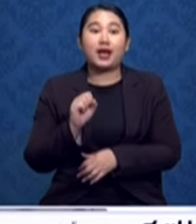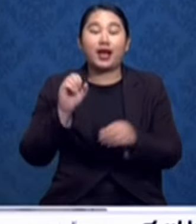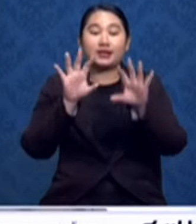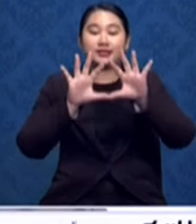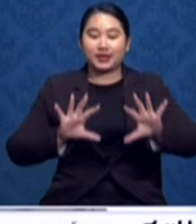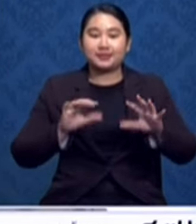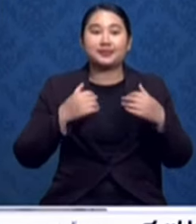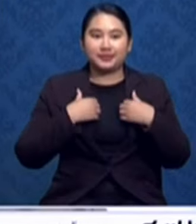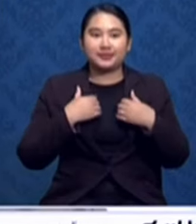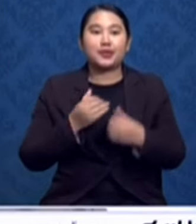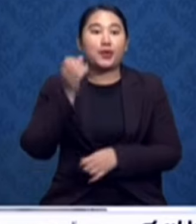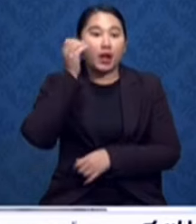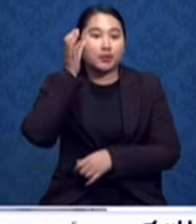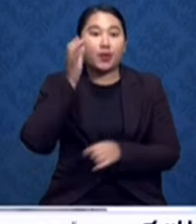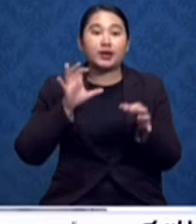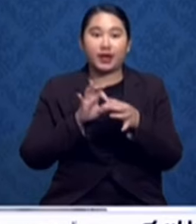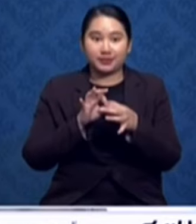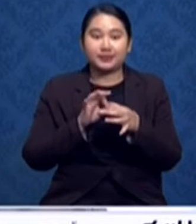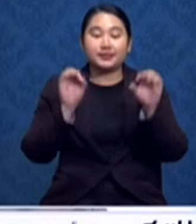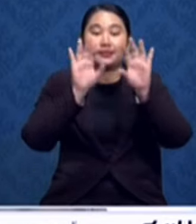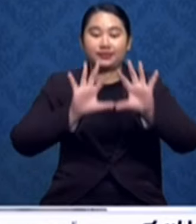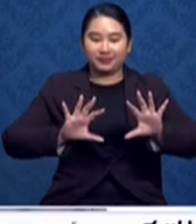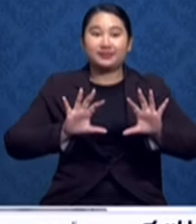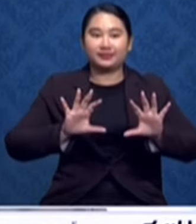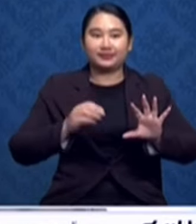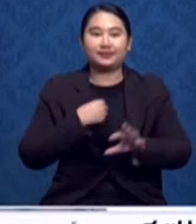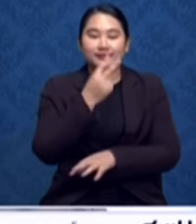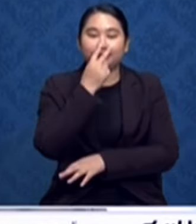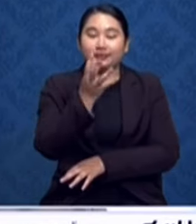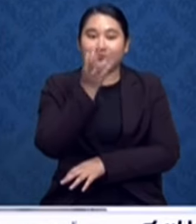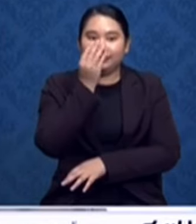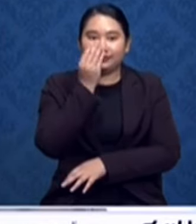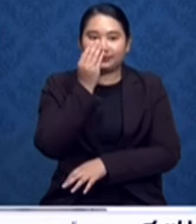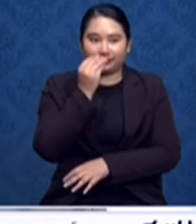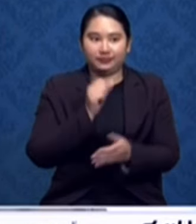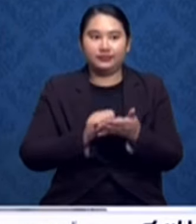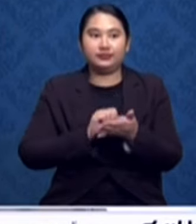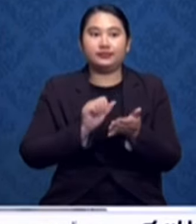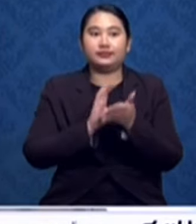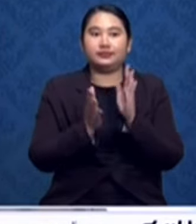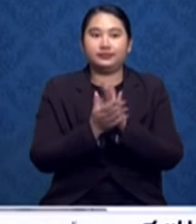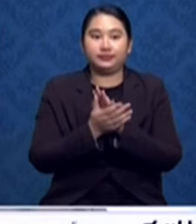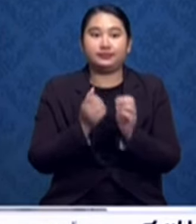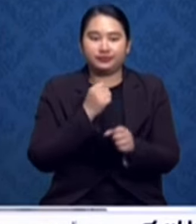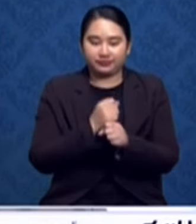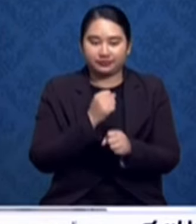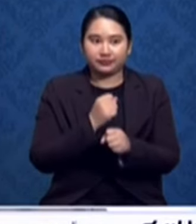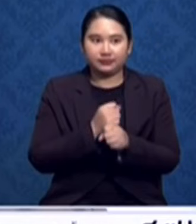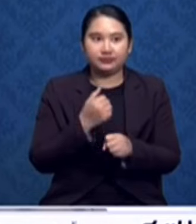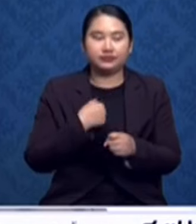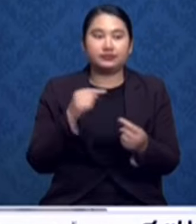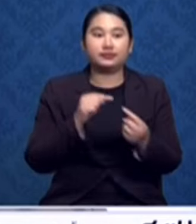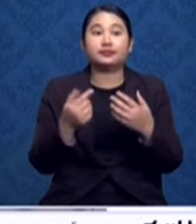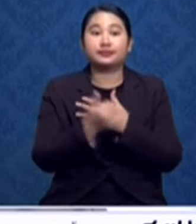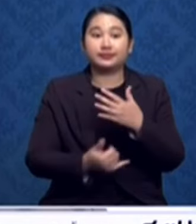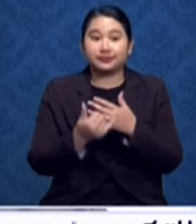ล้วท่านก็มีความรู้เกี่ยวกับอาเซียนเป็นจำนวนมากก็ได้นำไปปรับใช้แล้วก็ในการทำงานความสัมพันธ์ระหว่างประเทศ